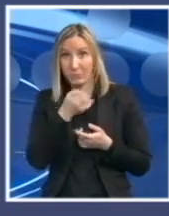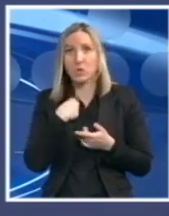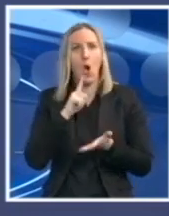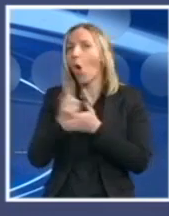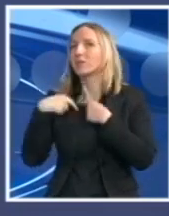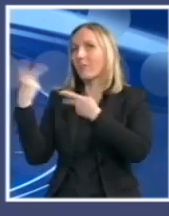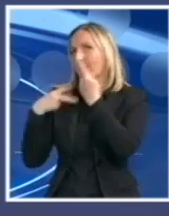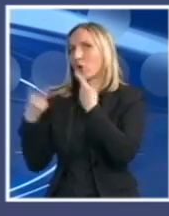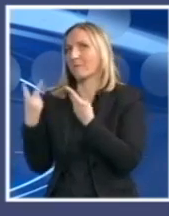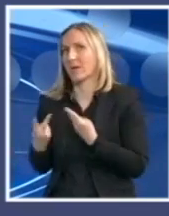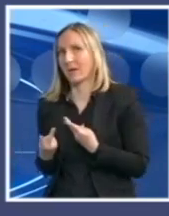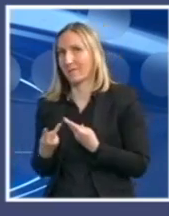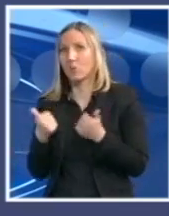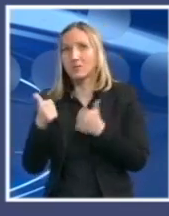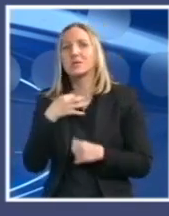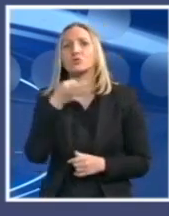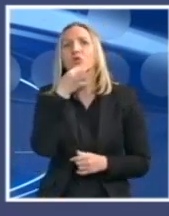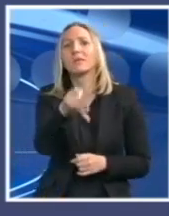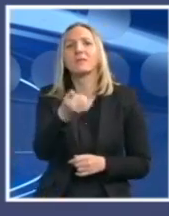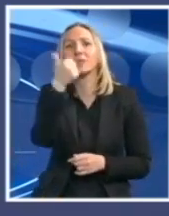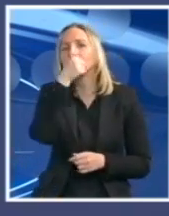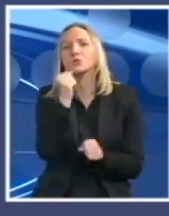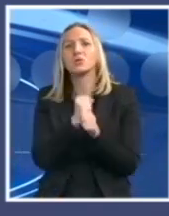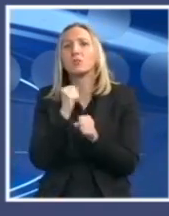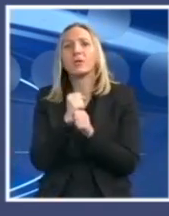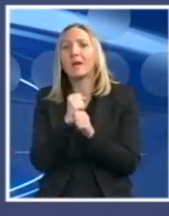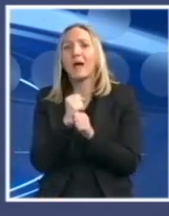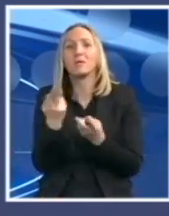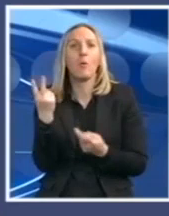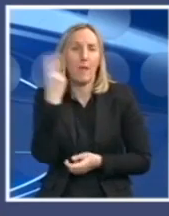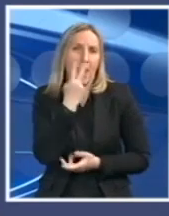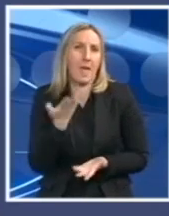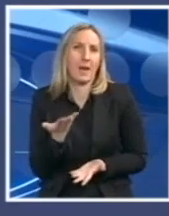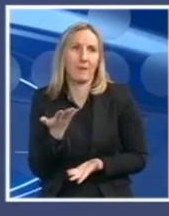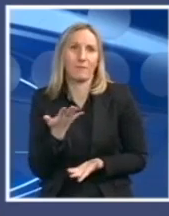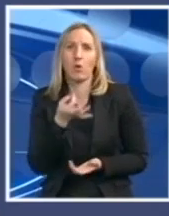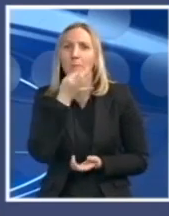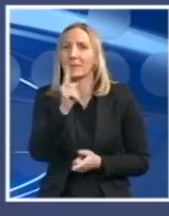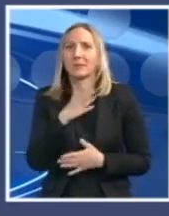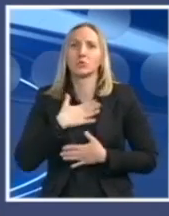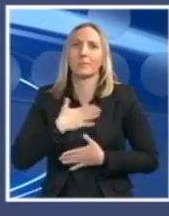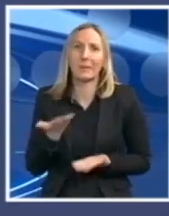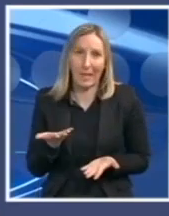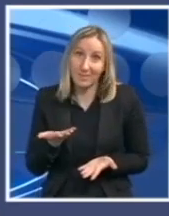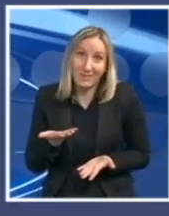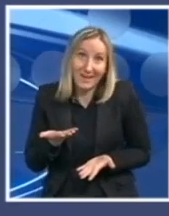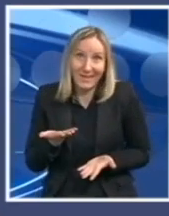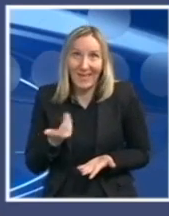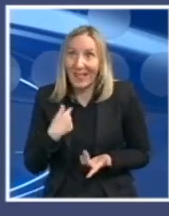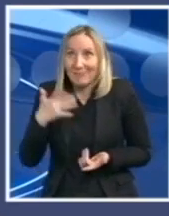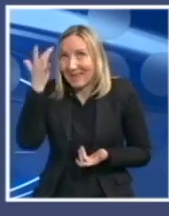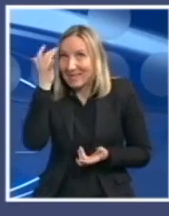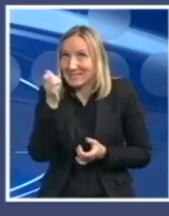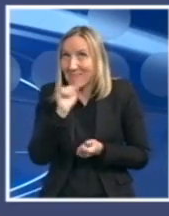I recimo i ovo sad što pitate šta ćemo raditi, pa normalno pitanje nisu baš prijatne, zgodne, jer mi ne znamo baš tačno